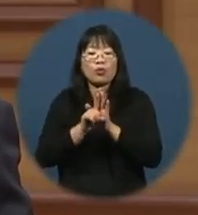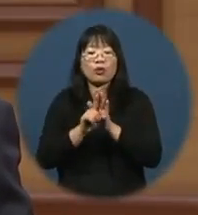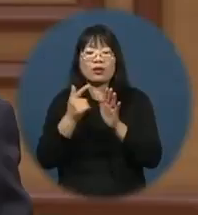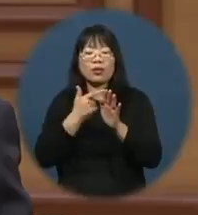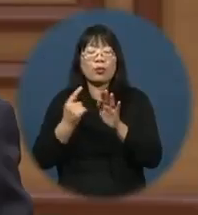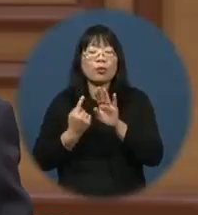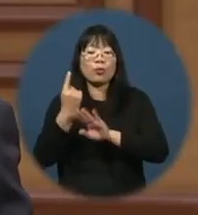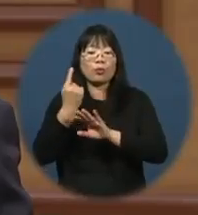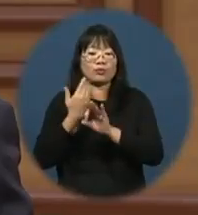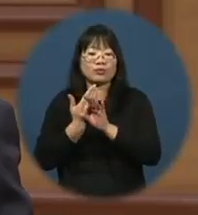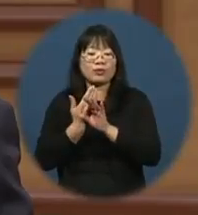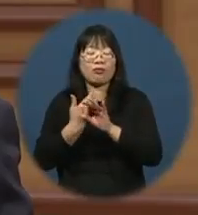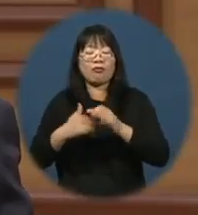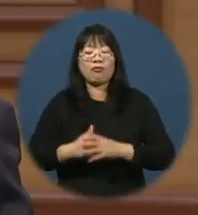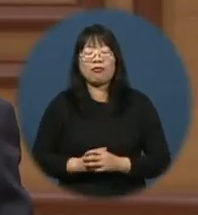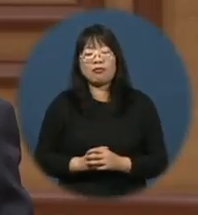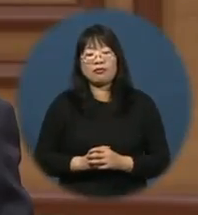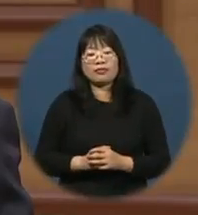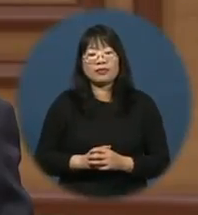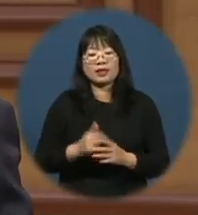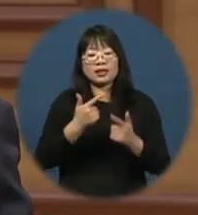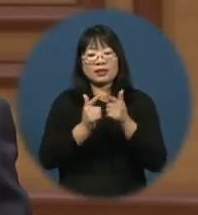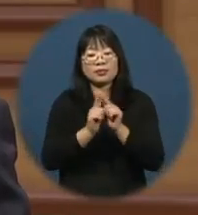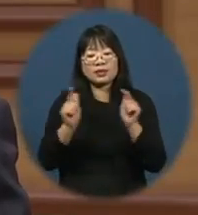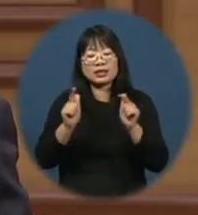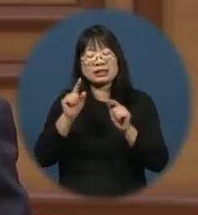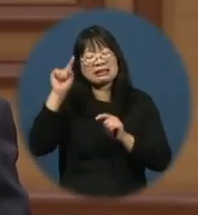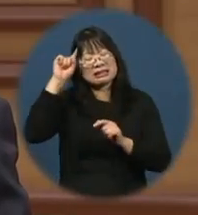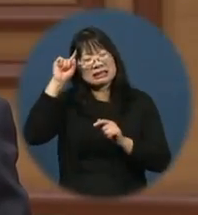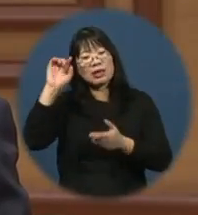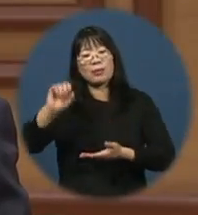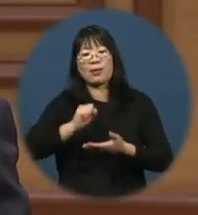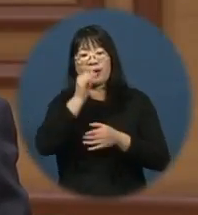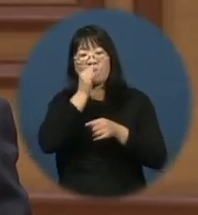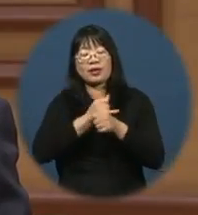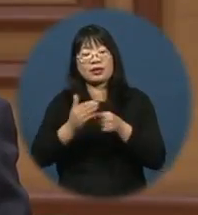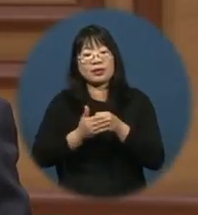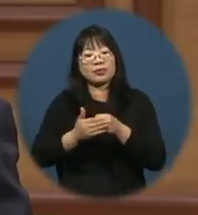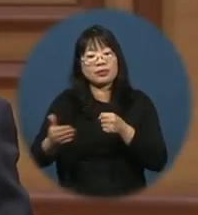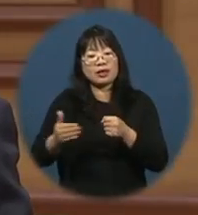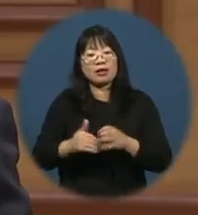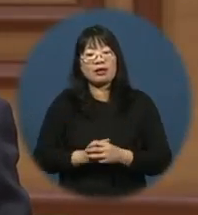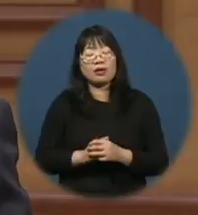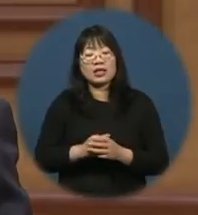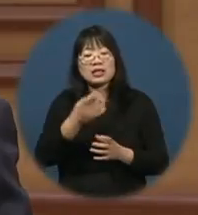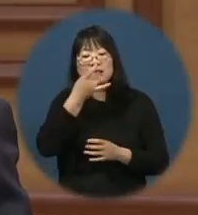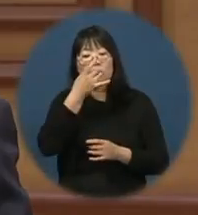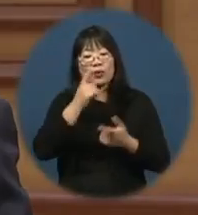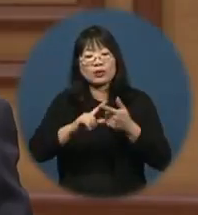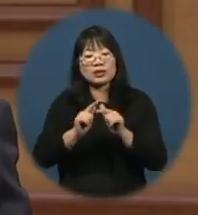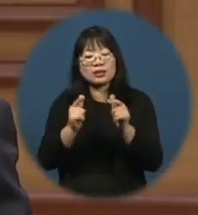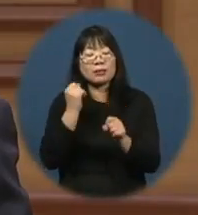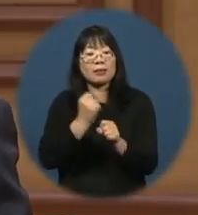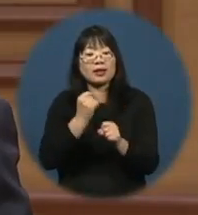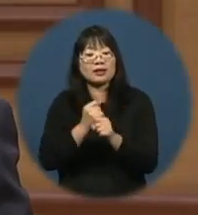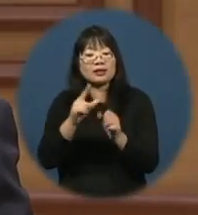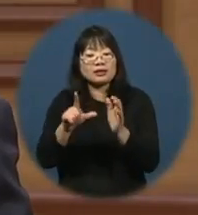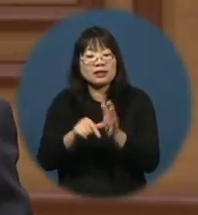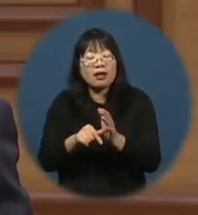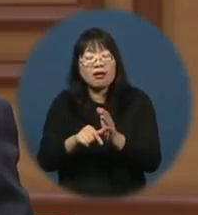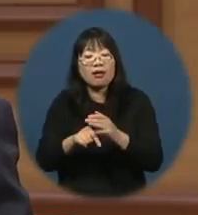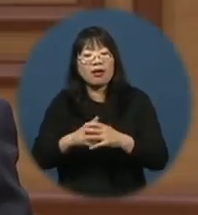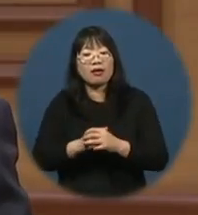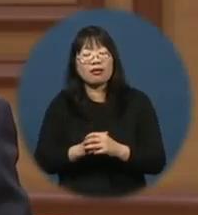너무 높으면은 식물이 스트레스를 받아서 곡식을 만드는데